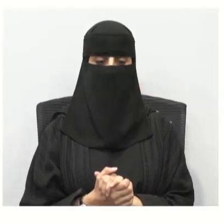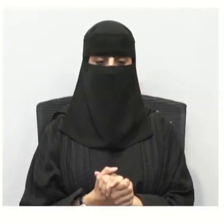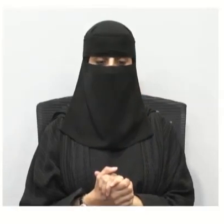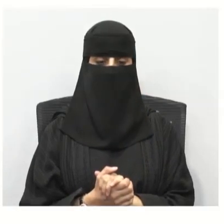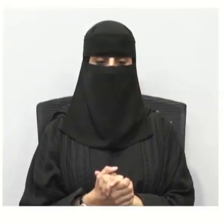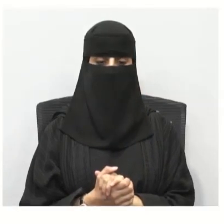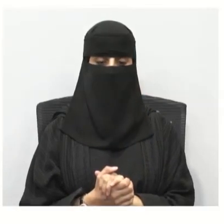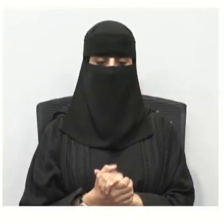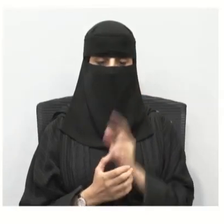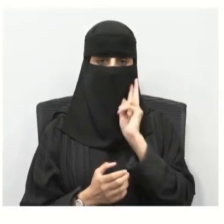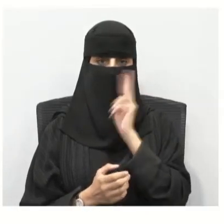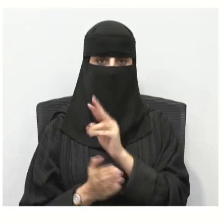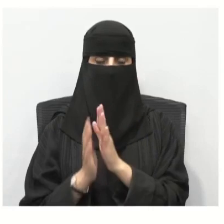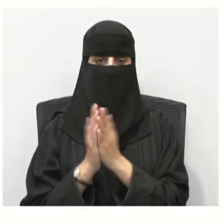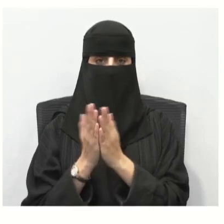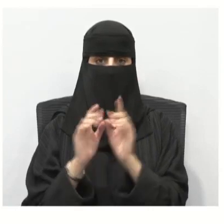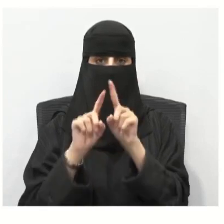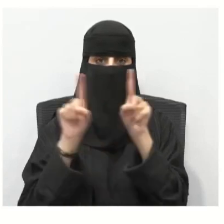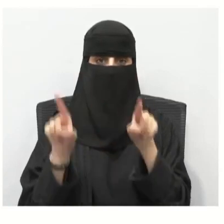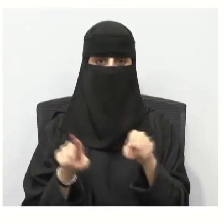الرحيم هذا غلاف